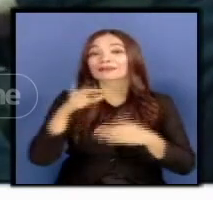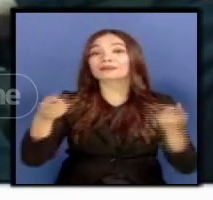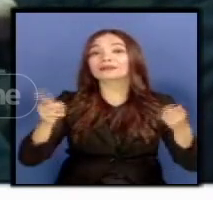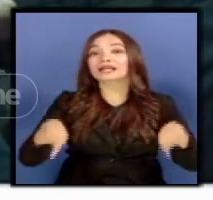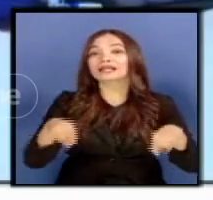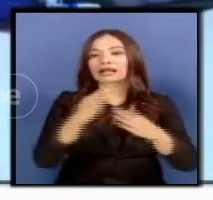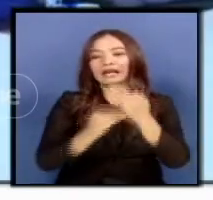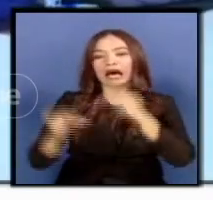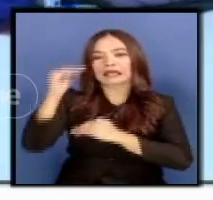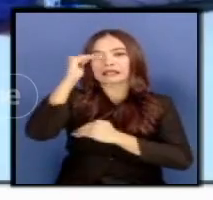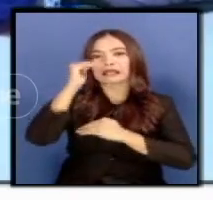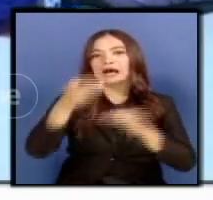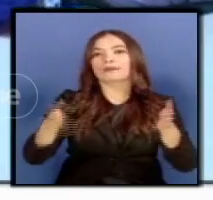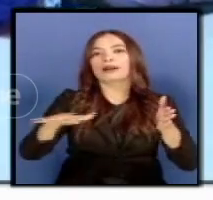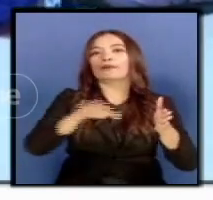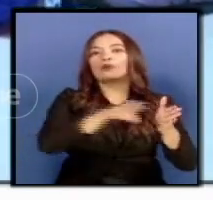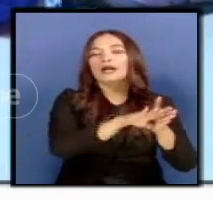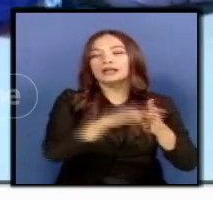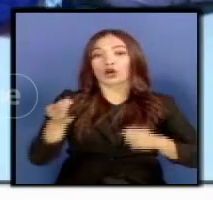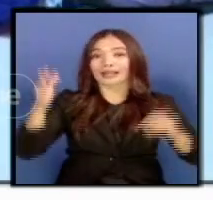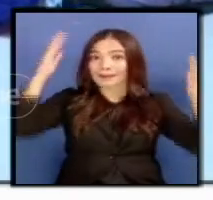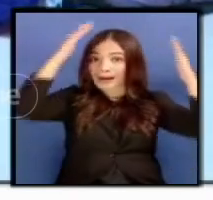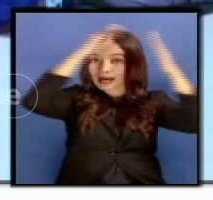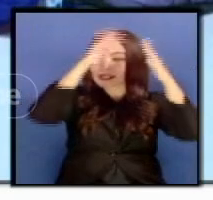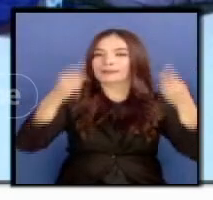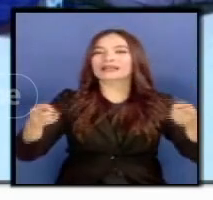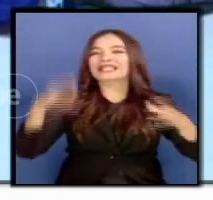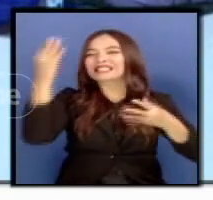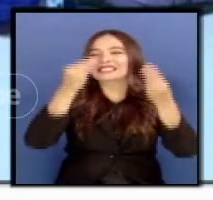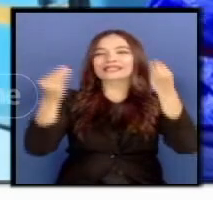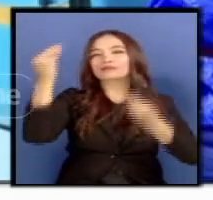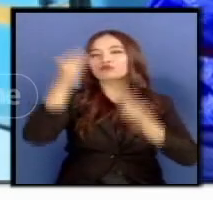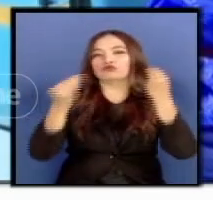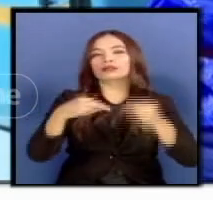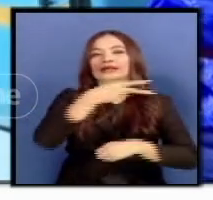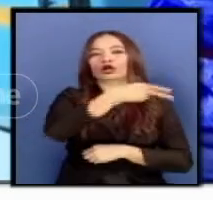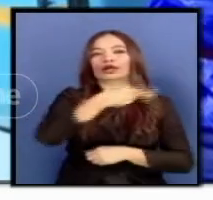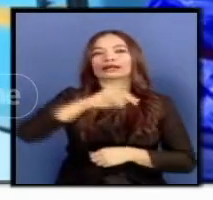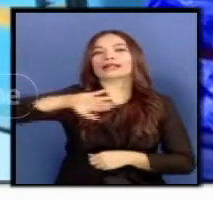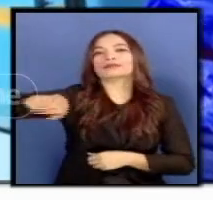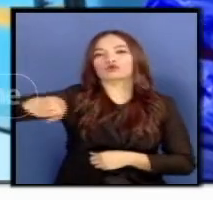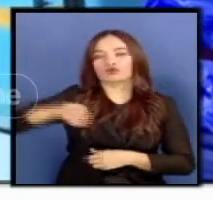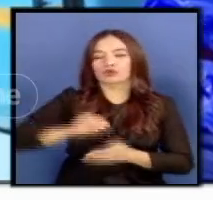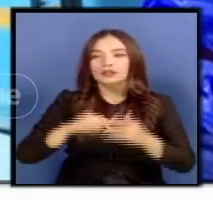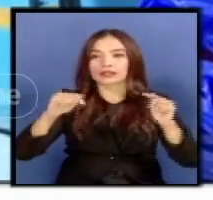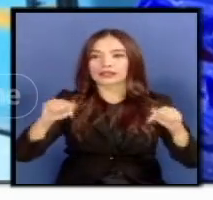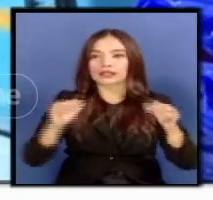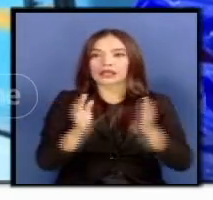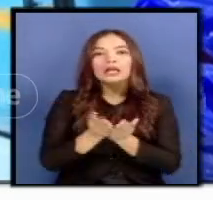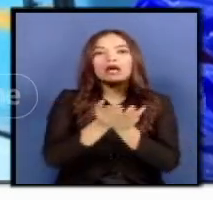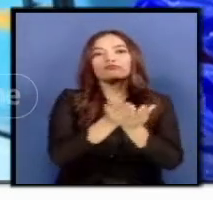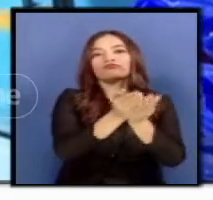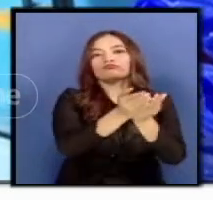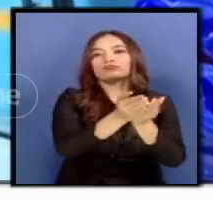tren peningkatan untuk di Pelabuhan Makassar sebagai salah satu pelabuhan tersibuk di kawasan Indonesia Timur. Arus kunjungan kapal